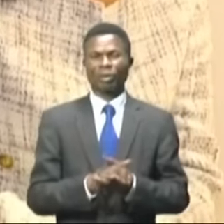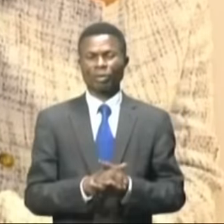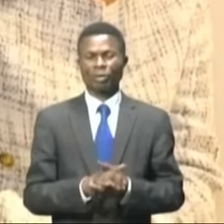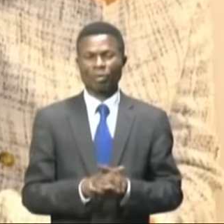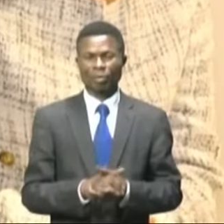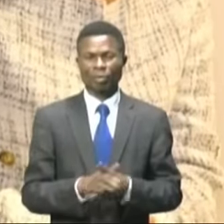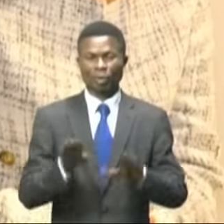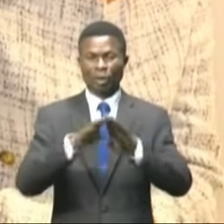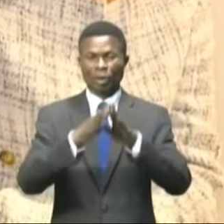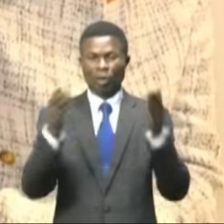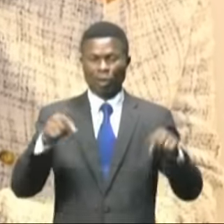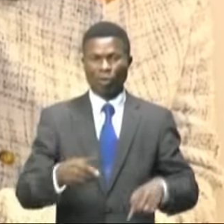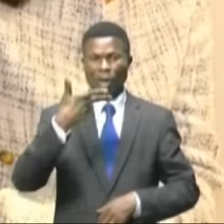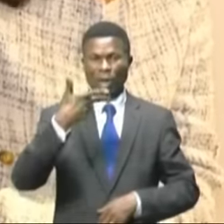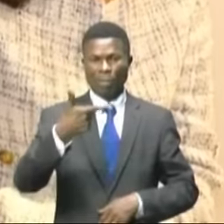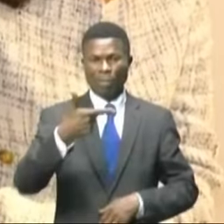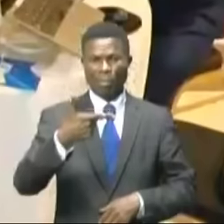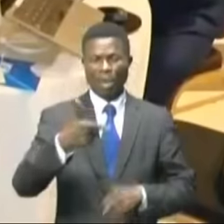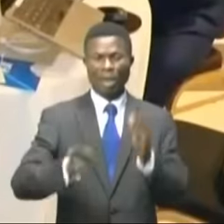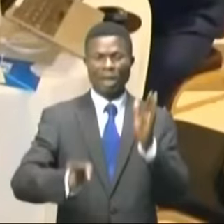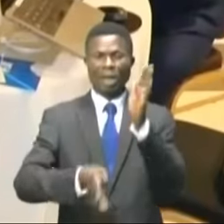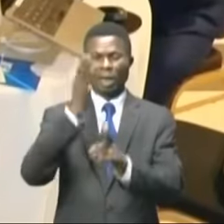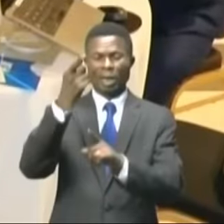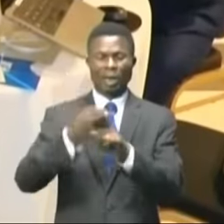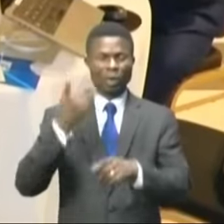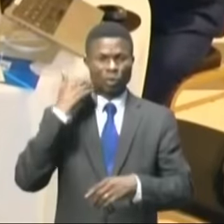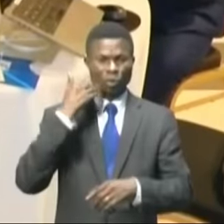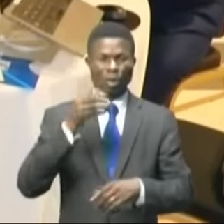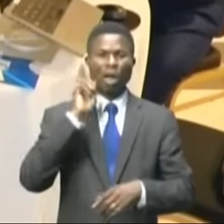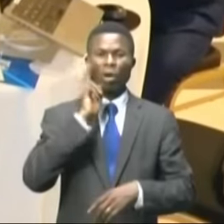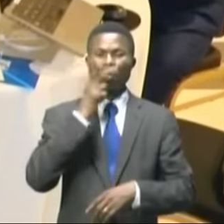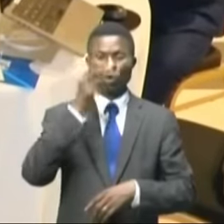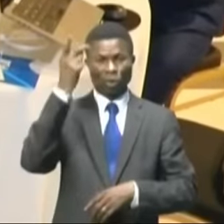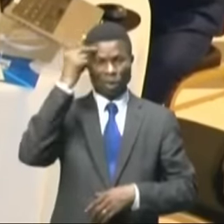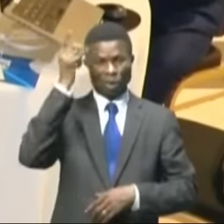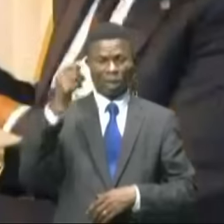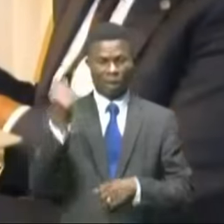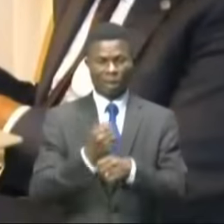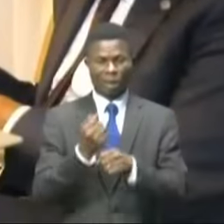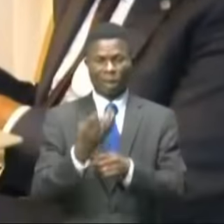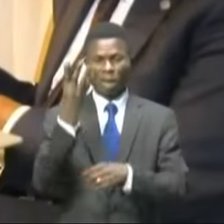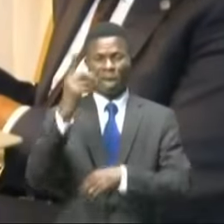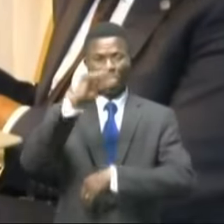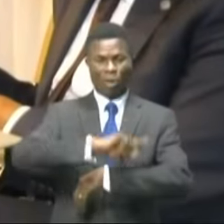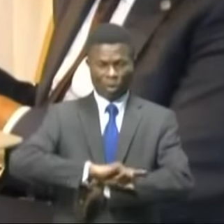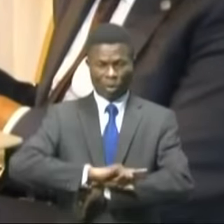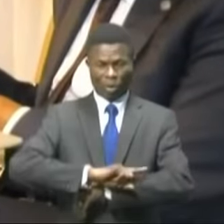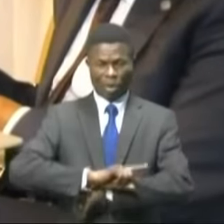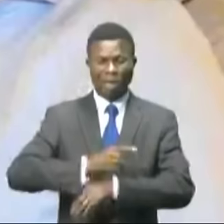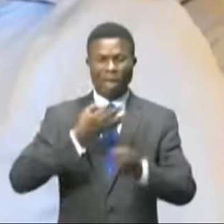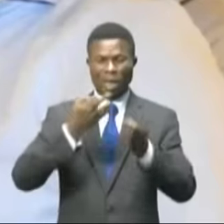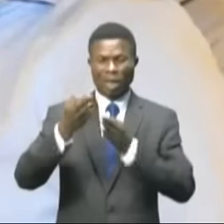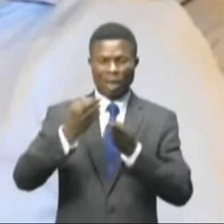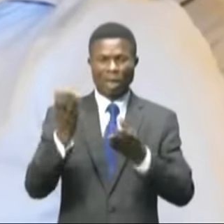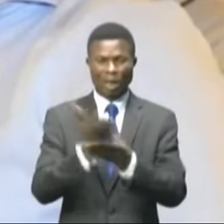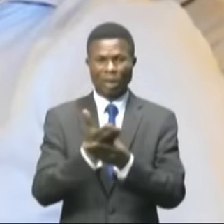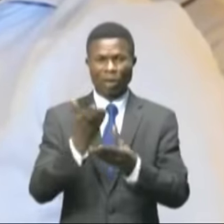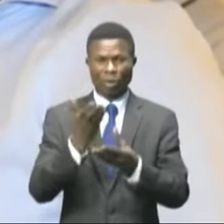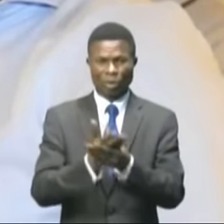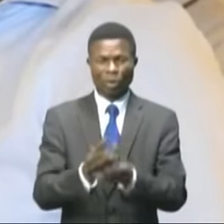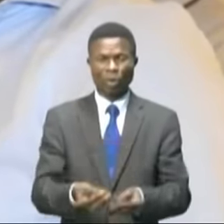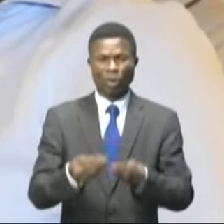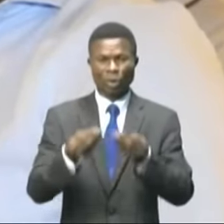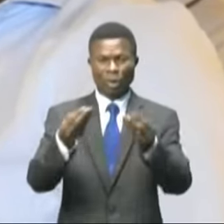Ouvert ce mardi 14 mai 2024 à Pullman Hotel, ces travaux de 4 jours vont définir le moyen à mettre